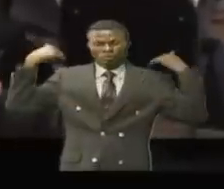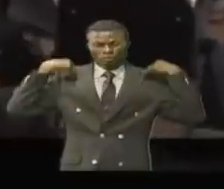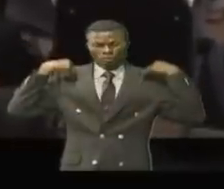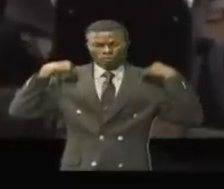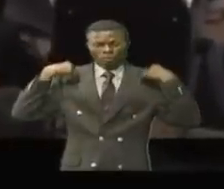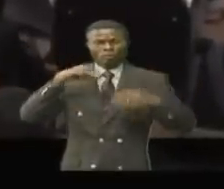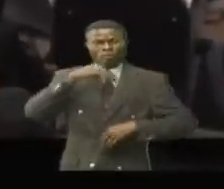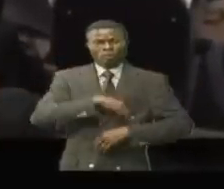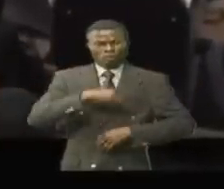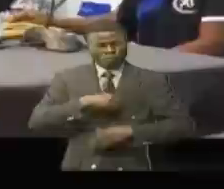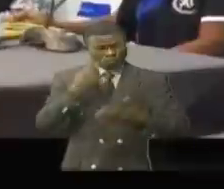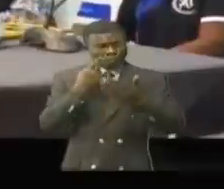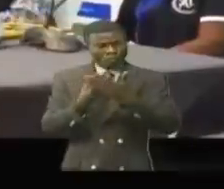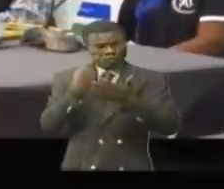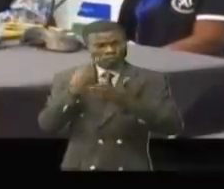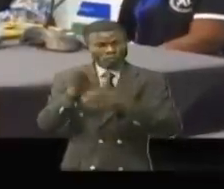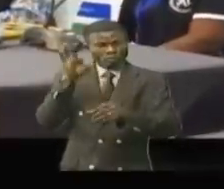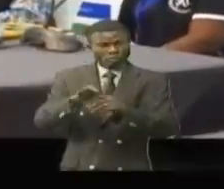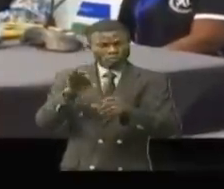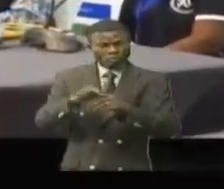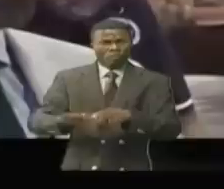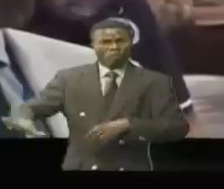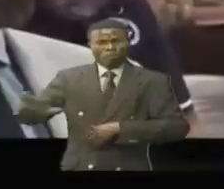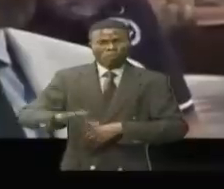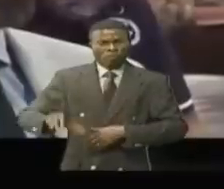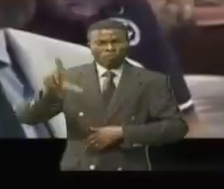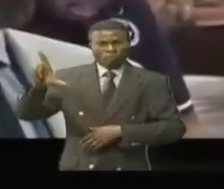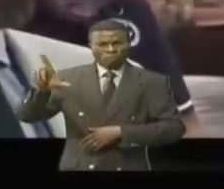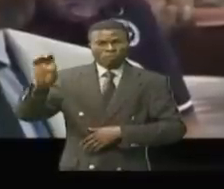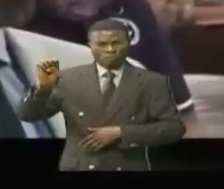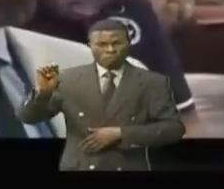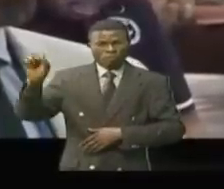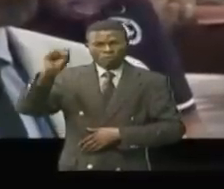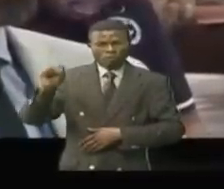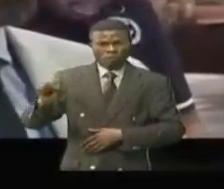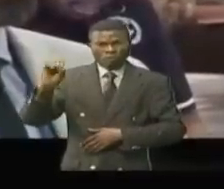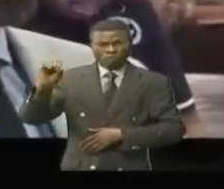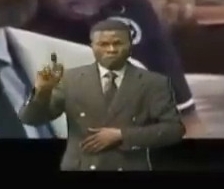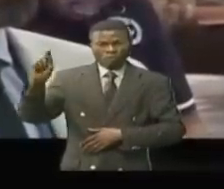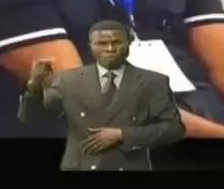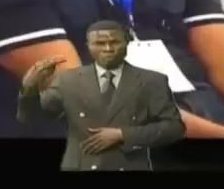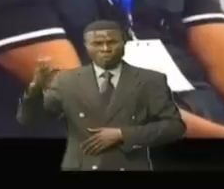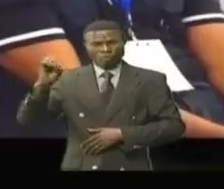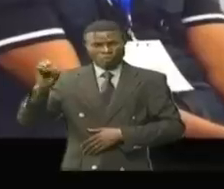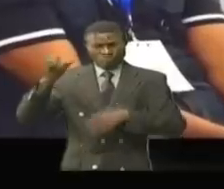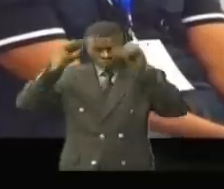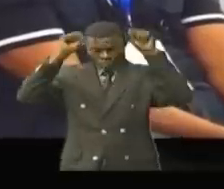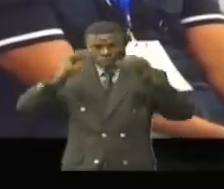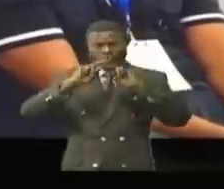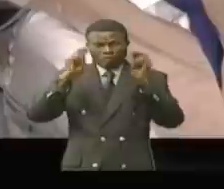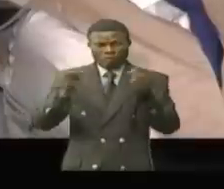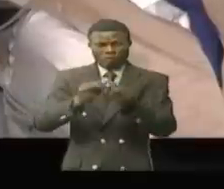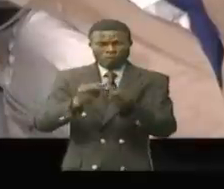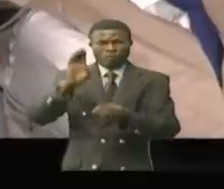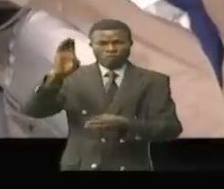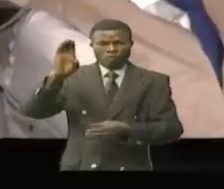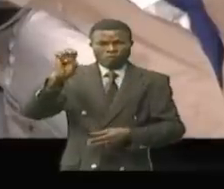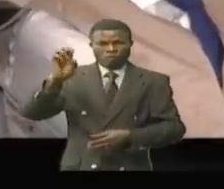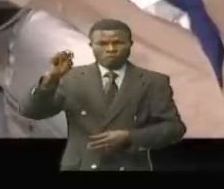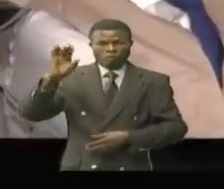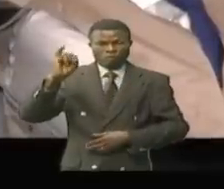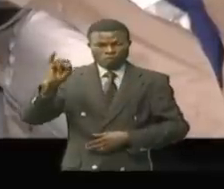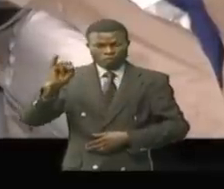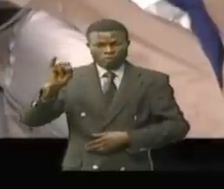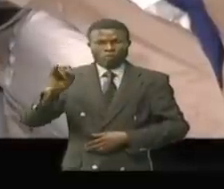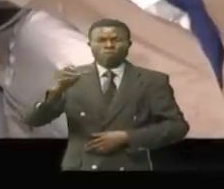des élections législatives au Lesotho depuis le 28 septembre 2022, le président de la Commission électorale nationale indépendante s'est